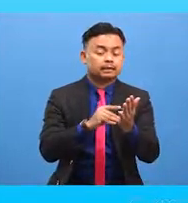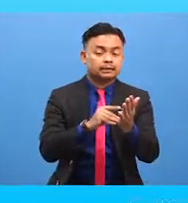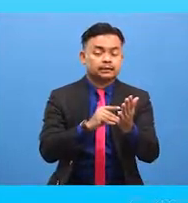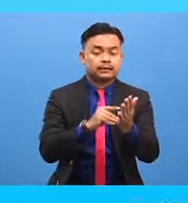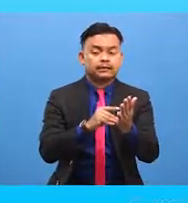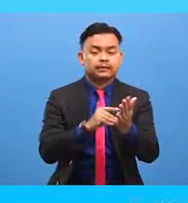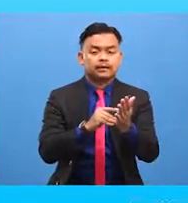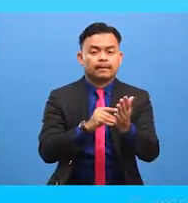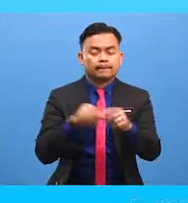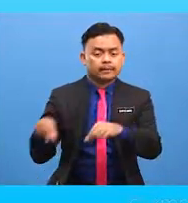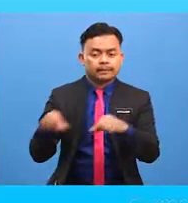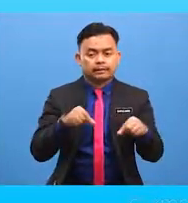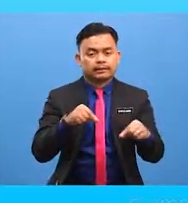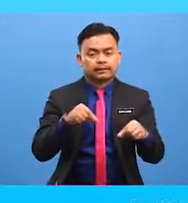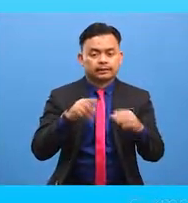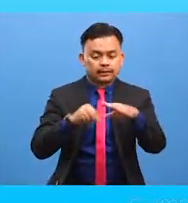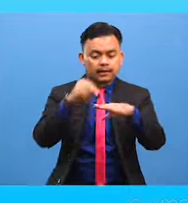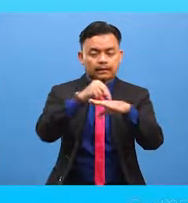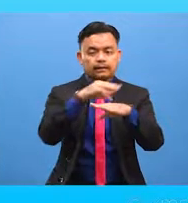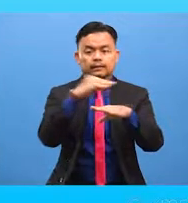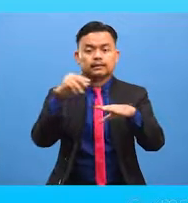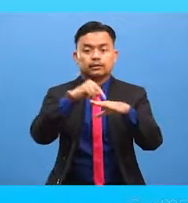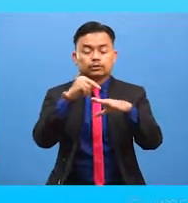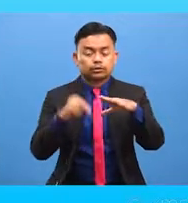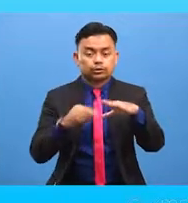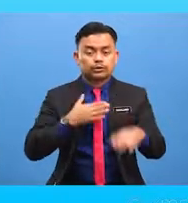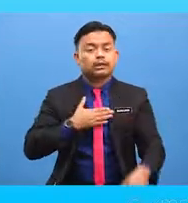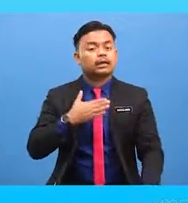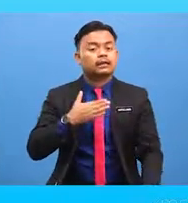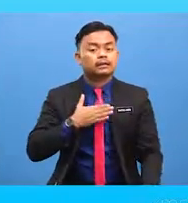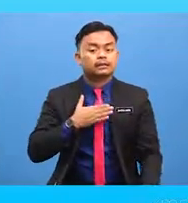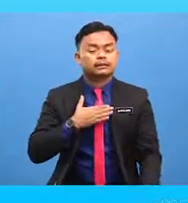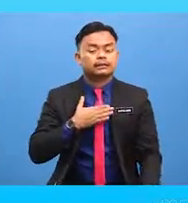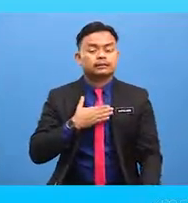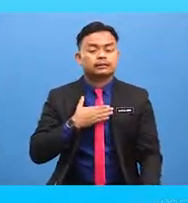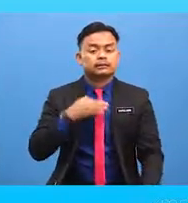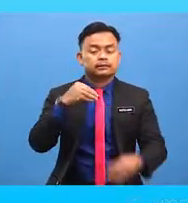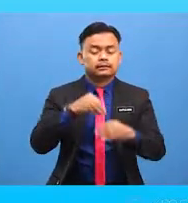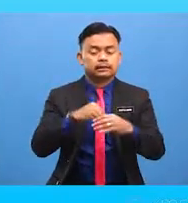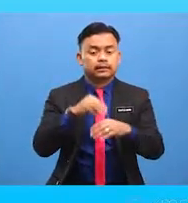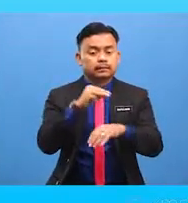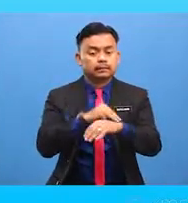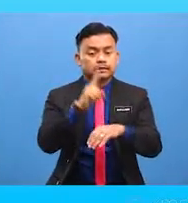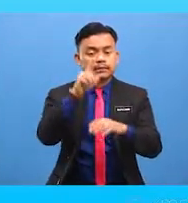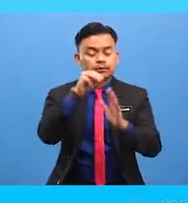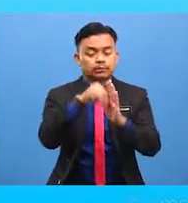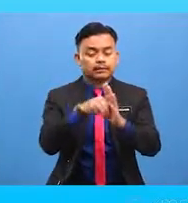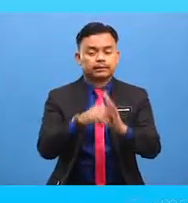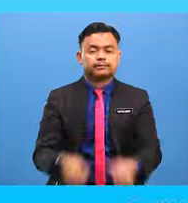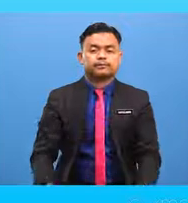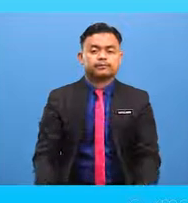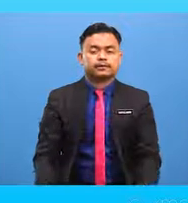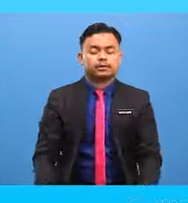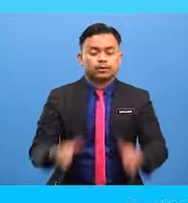masa 1 minit. Kadar pernafasan bagi orang yang normal adalah di sekitar